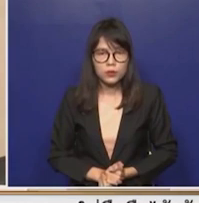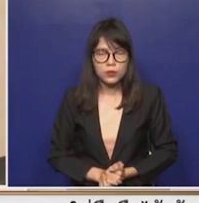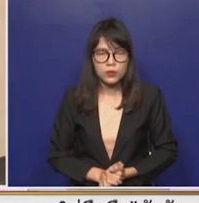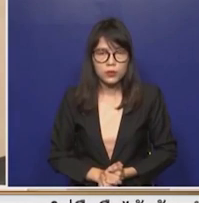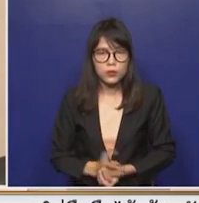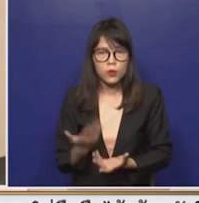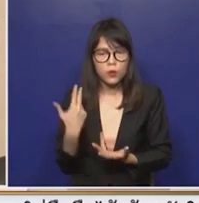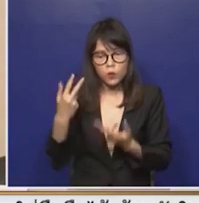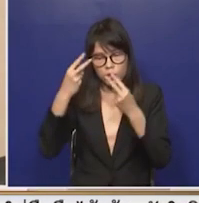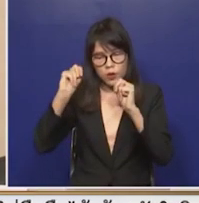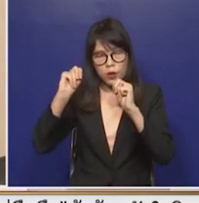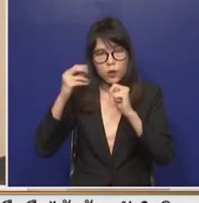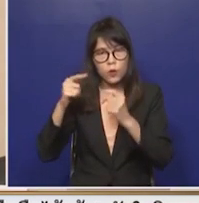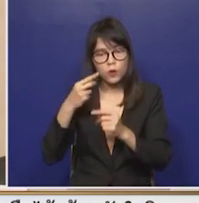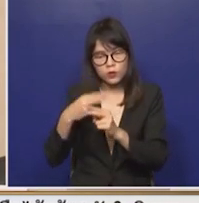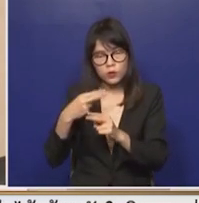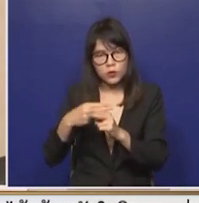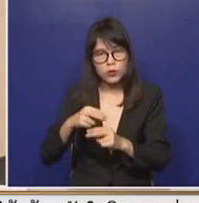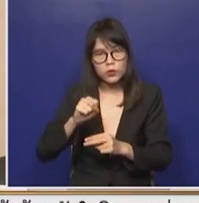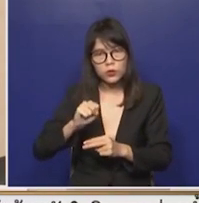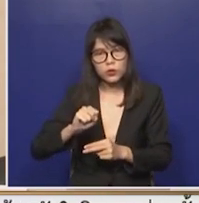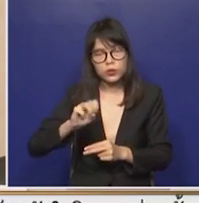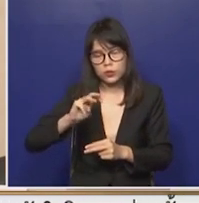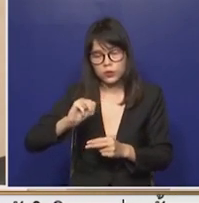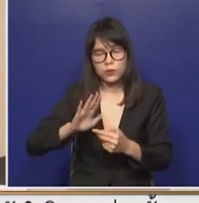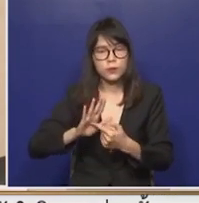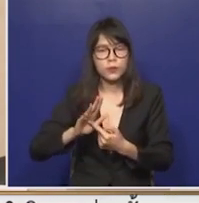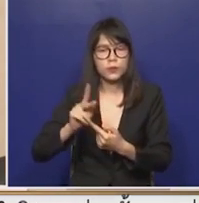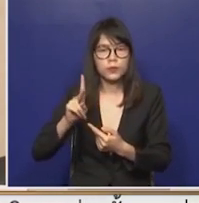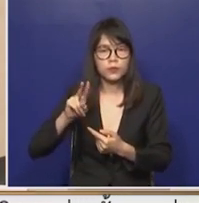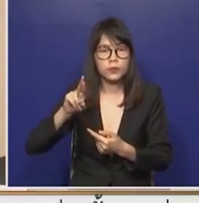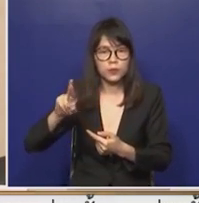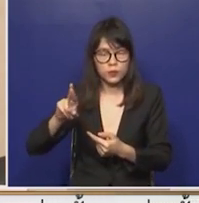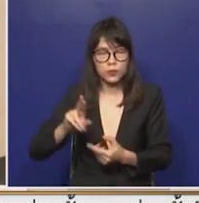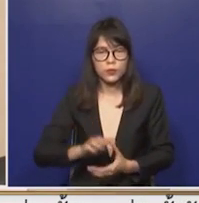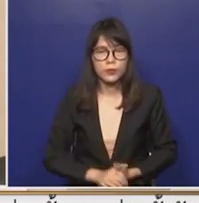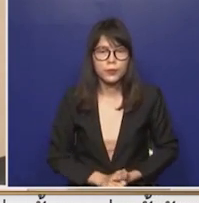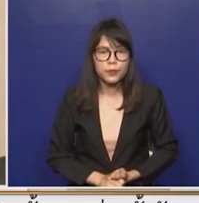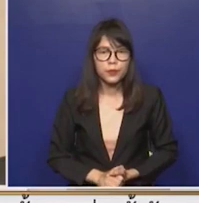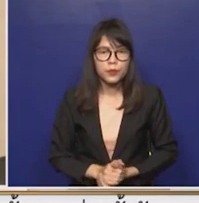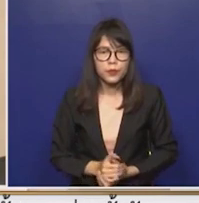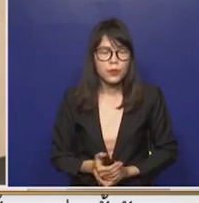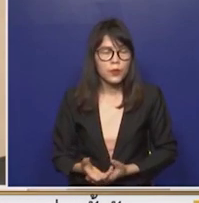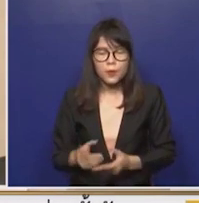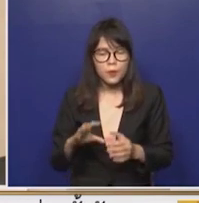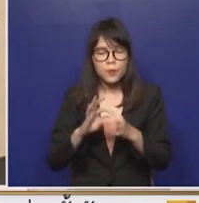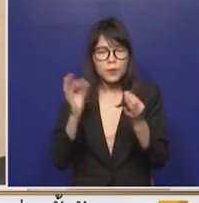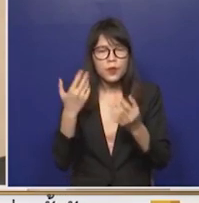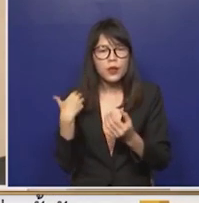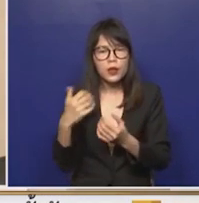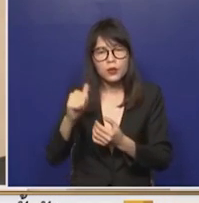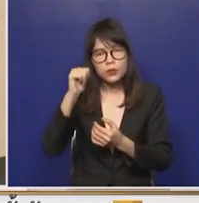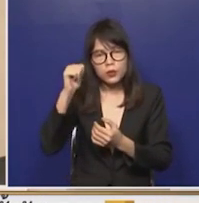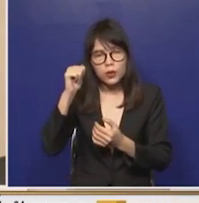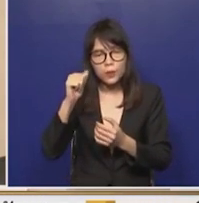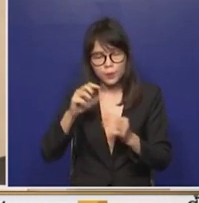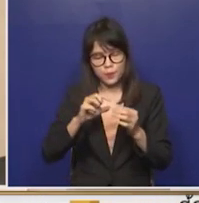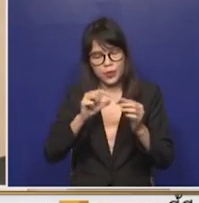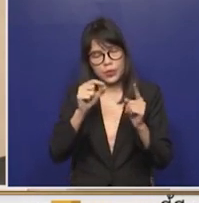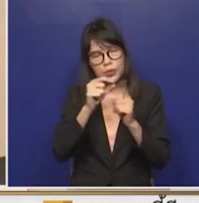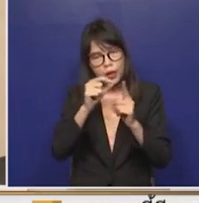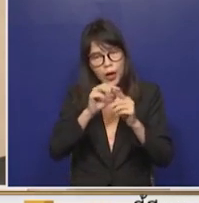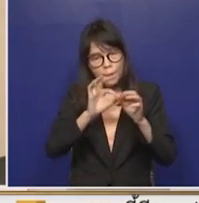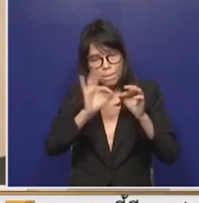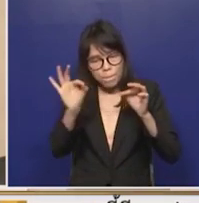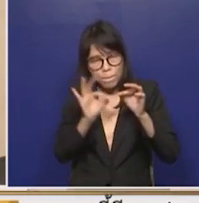ชเคยมีแล้วในทำนองอย่างนี้เพราะนั้นไม่ใช่เรื่องใหม่เพียงแต่ว่าถ้อยคำนั้นจะต้องไม่ล่วง